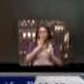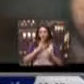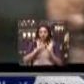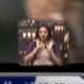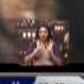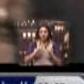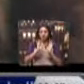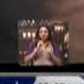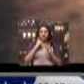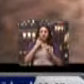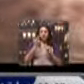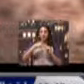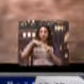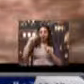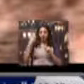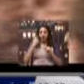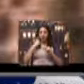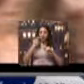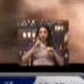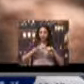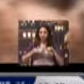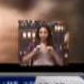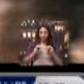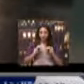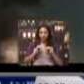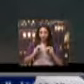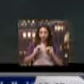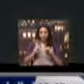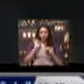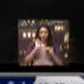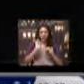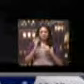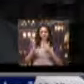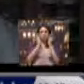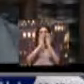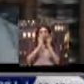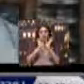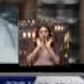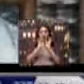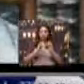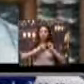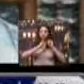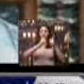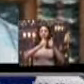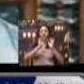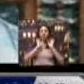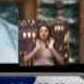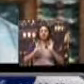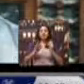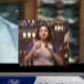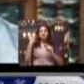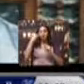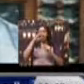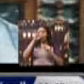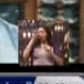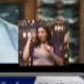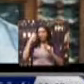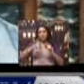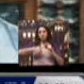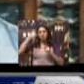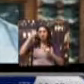محمد ومحمود عشان يتعلموا وعشان يكملوا حياتهم ويعيشوا حياتهم زي زي